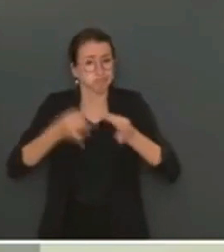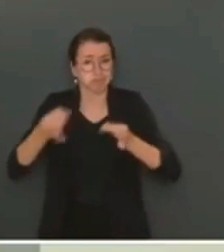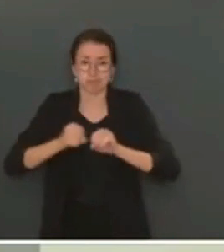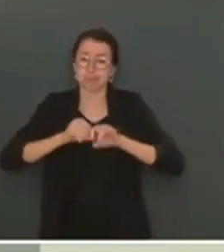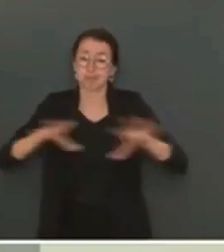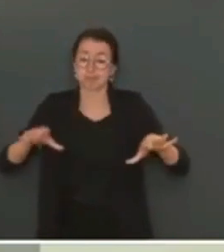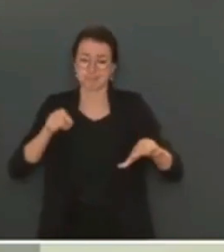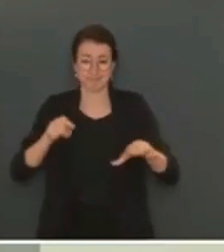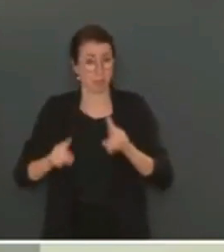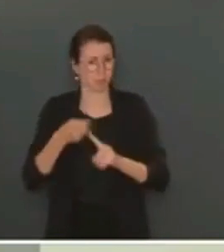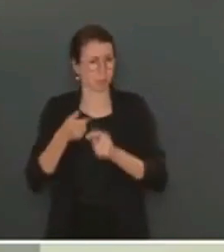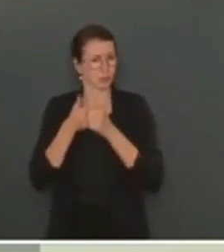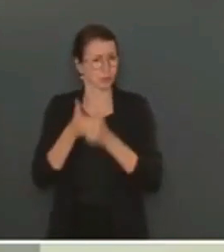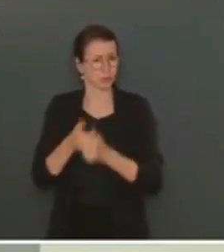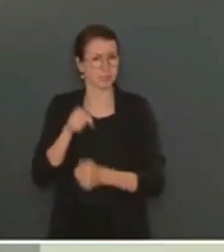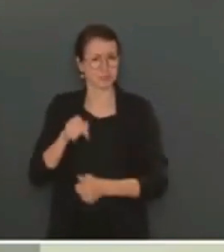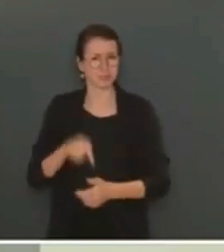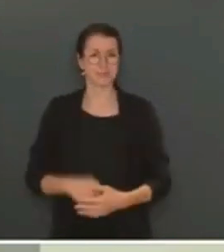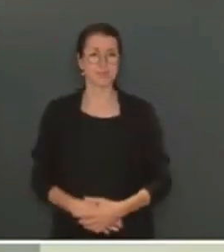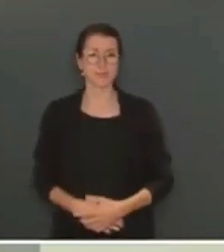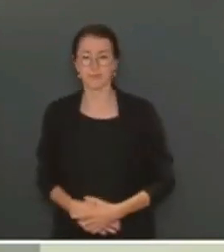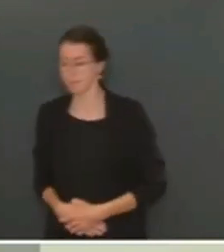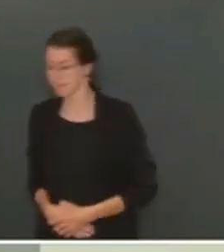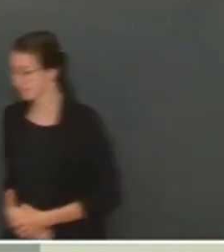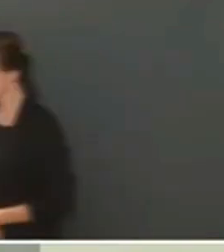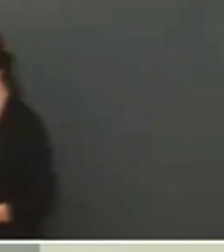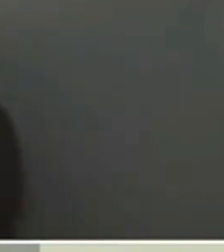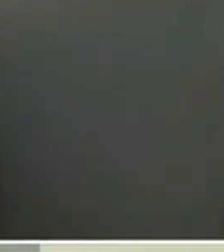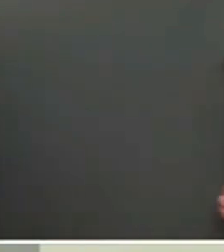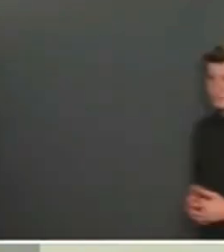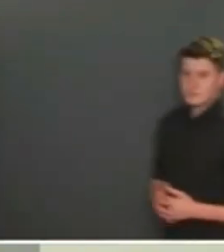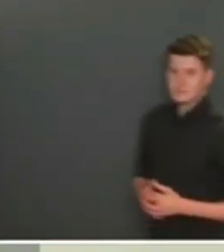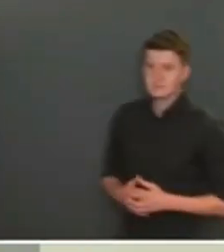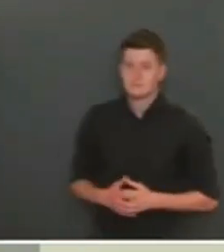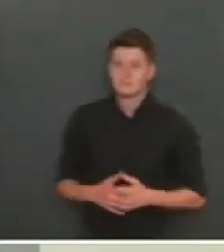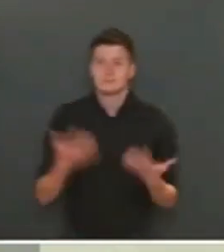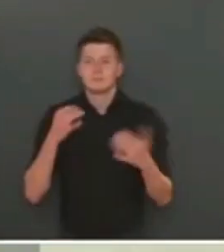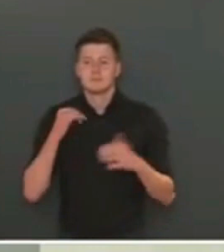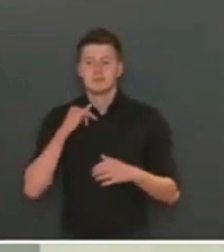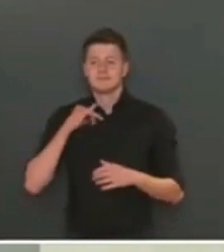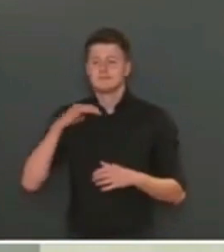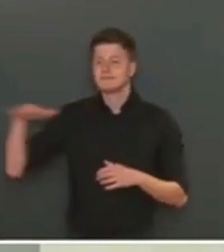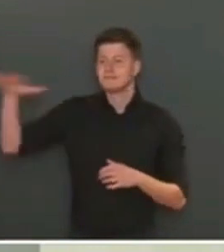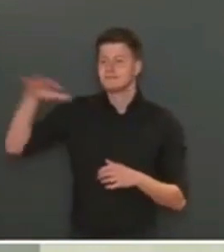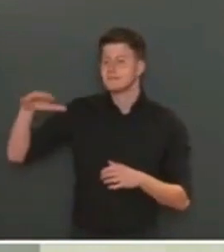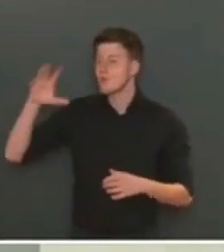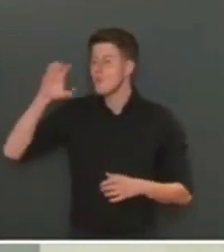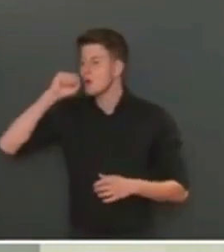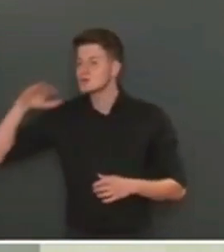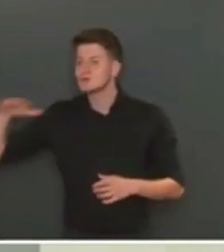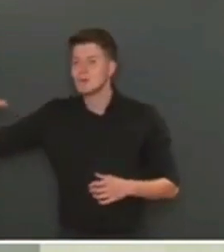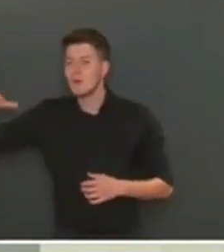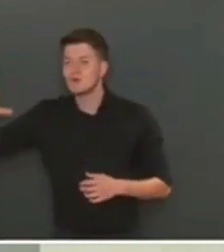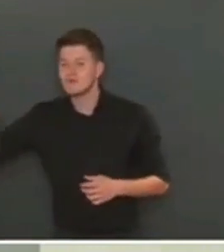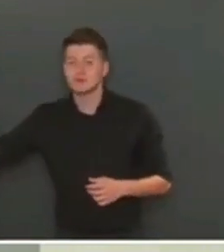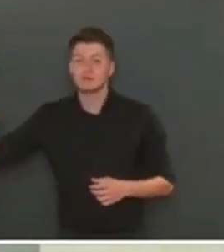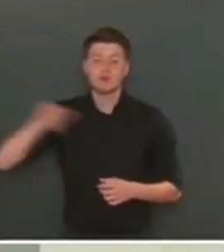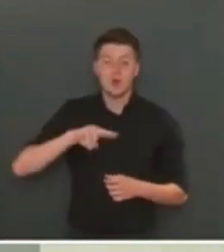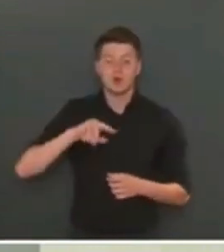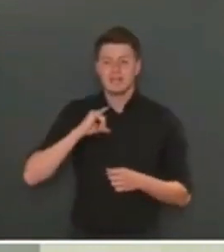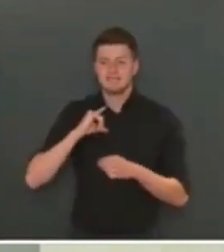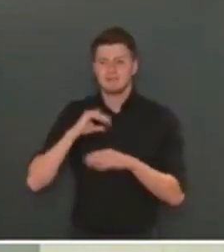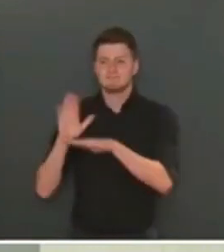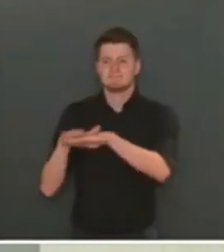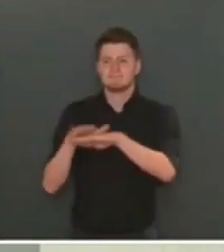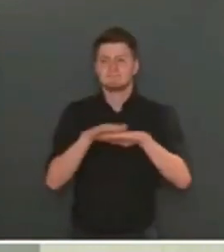En ce qui concerne les personnes qui rentrent d'une zone orange, il s'agit d'une recommandation à